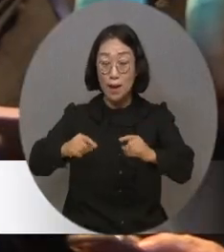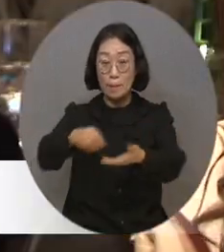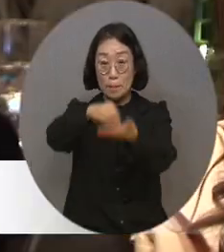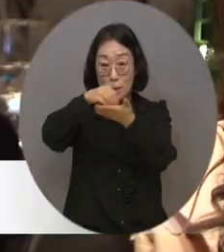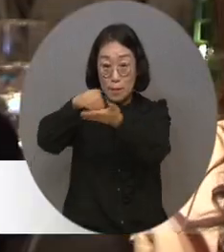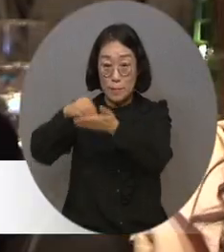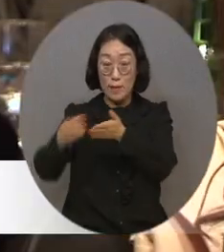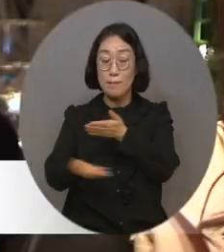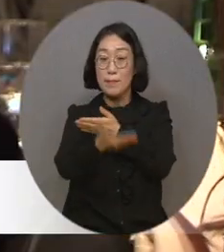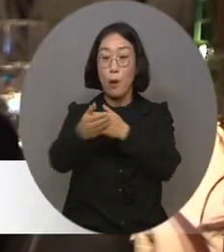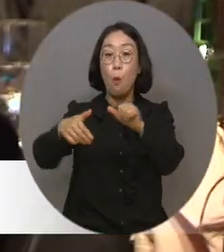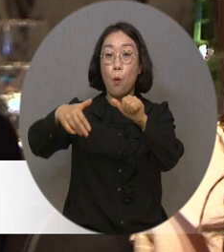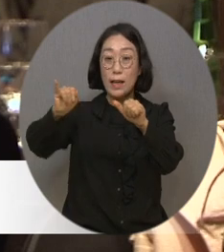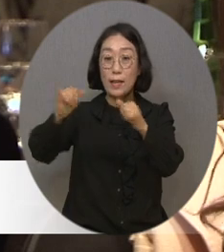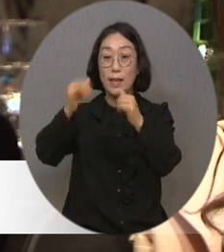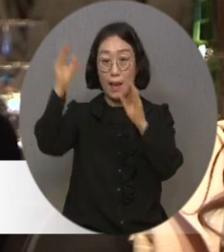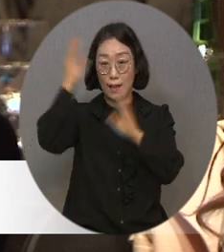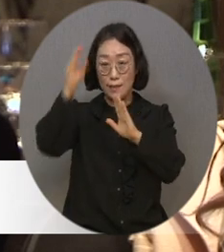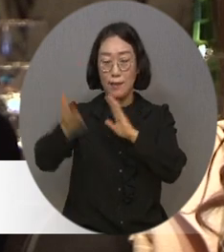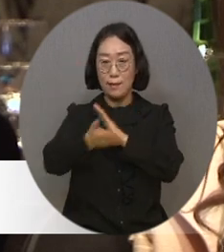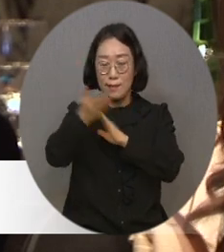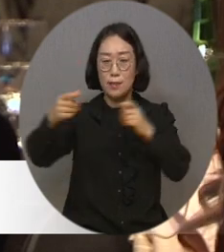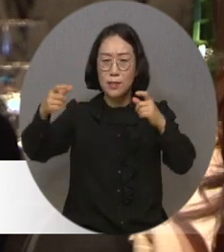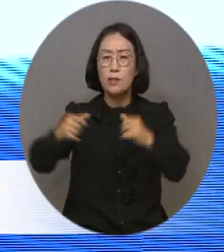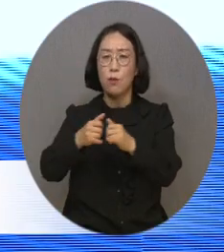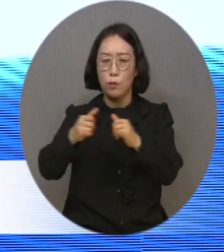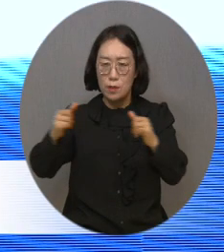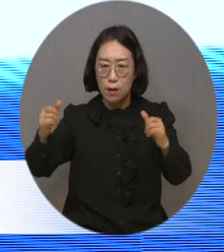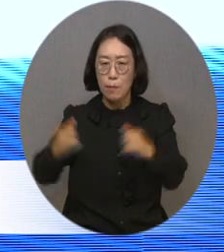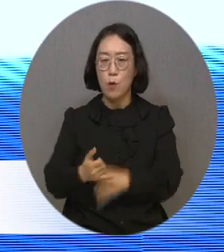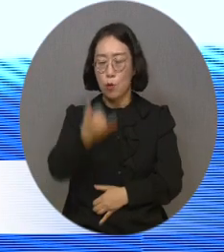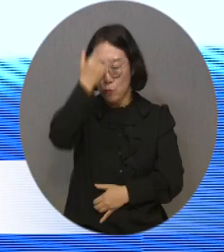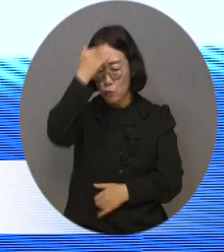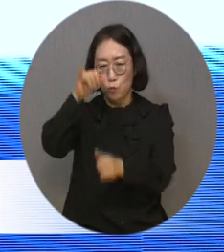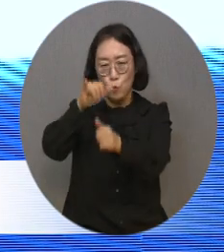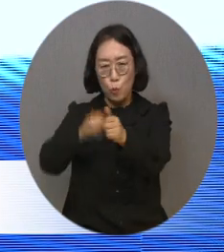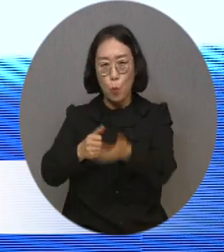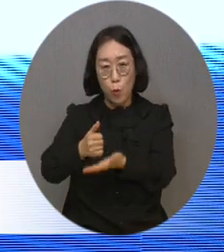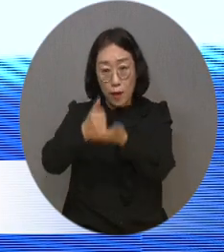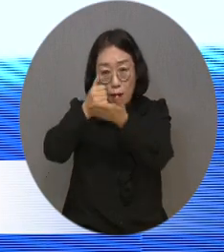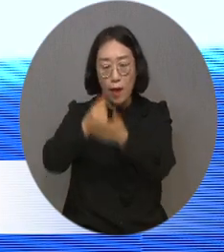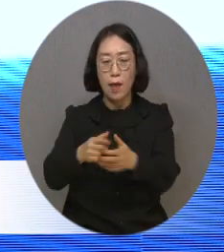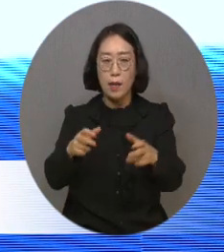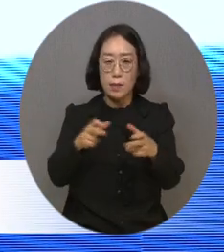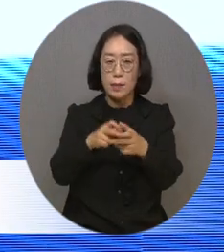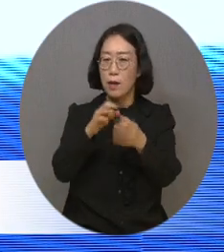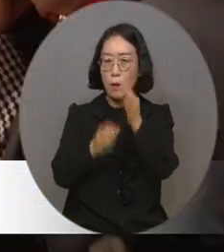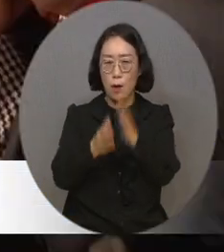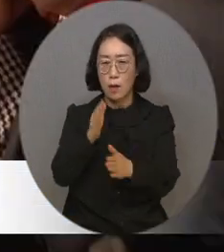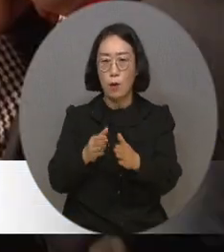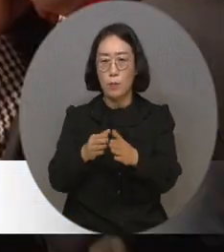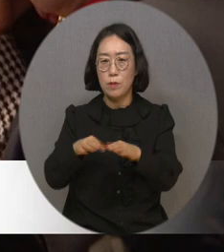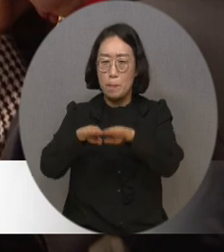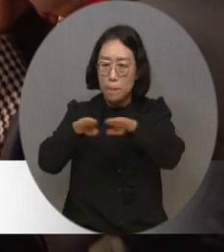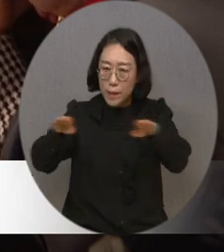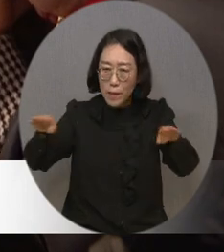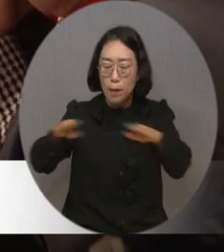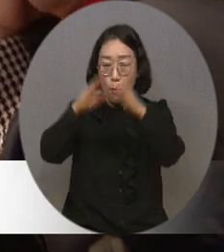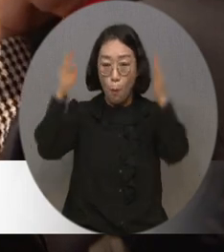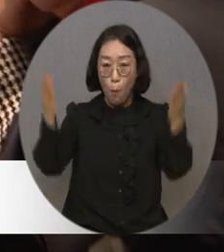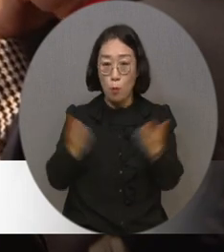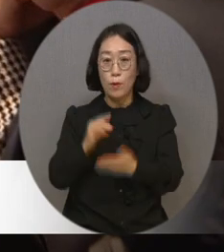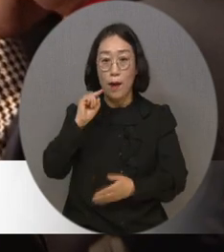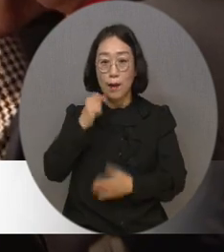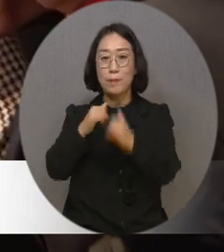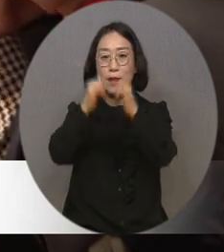입학함으로써 지역사회의 시민들이 충유의 사상을 바탕으로 장애인과 비장애인 사회를 허물고 한층 더